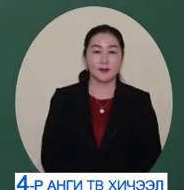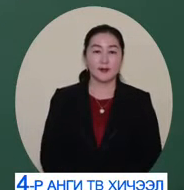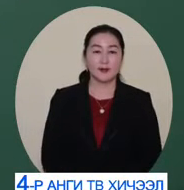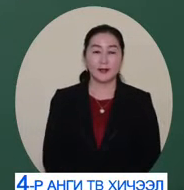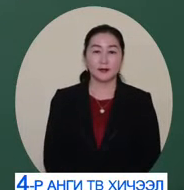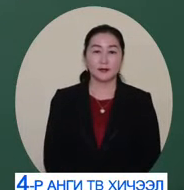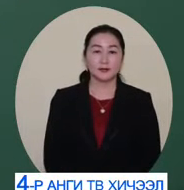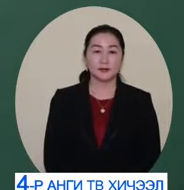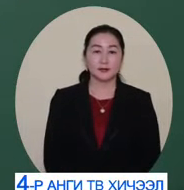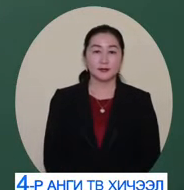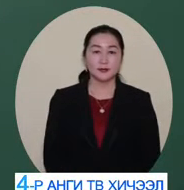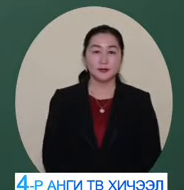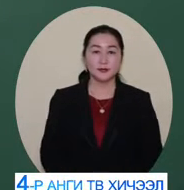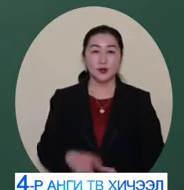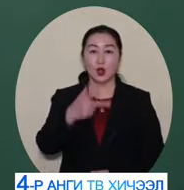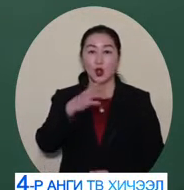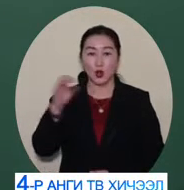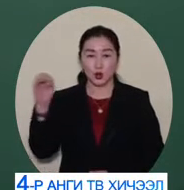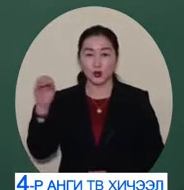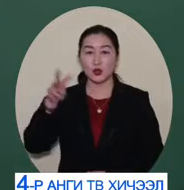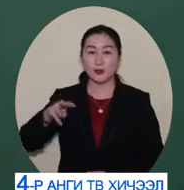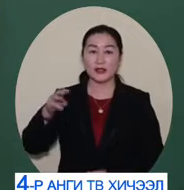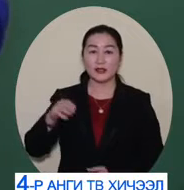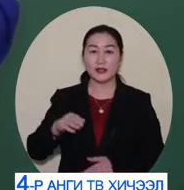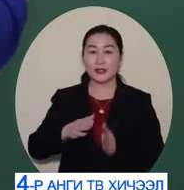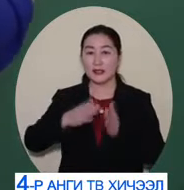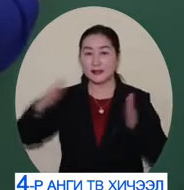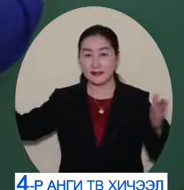гэрээс сургууль хүртэлх зайг зурхтаа.